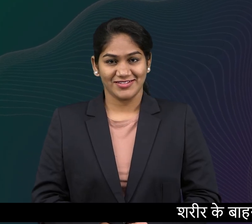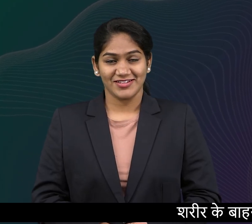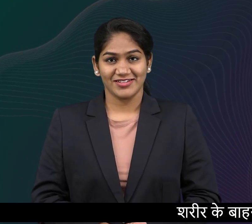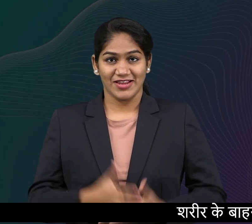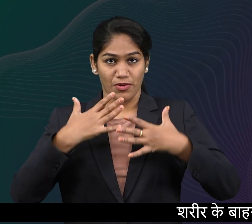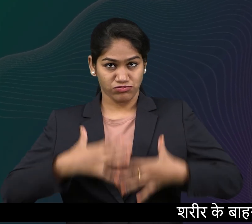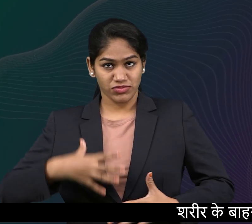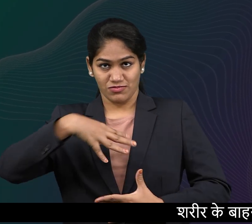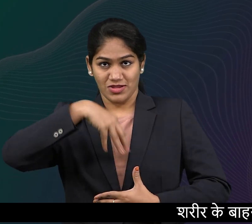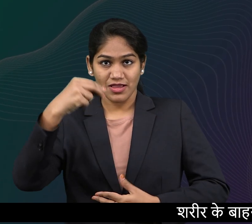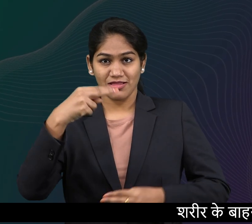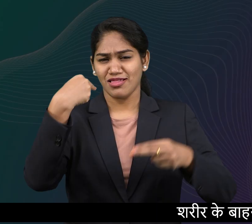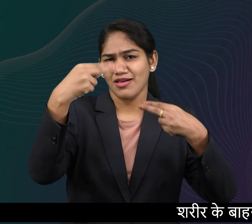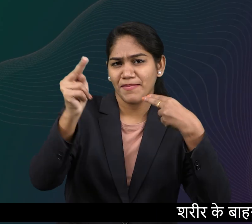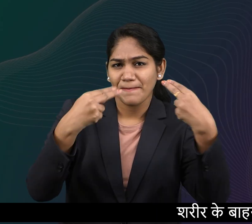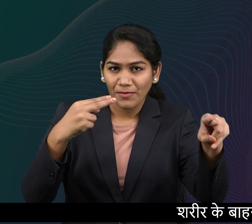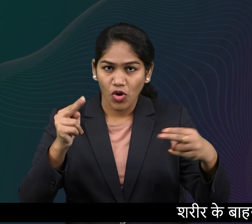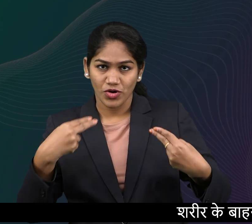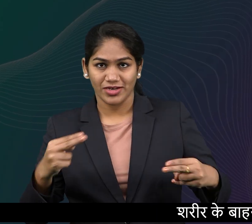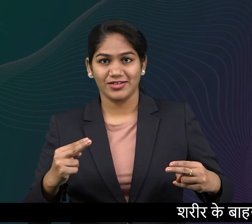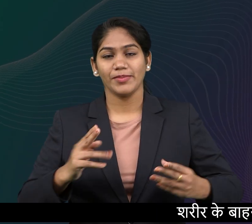शरीर के बाहरी अंगों के नाम बता पाएंगे,